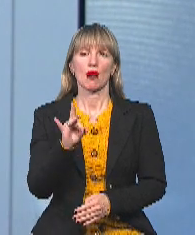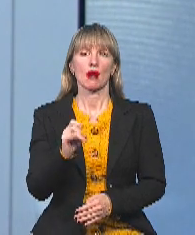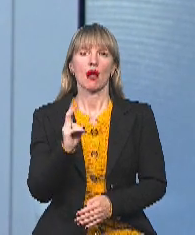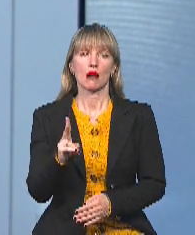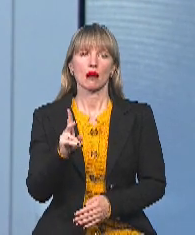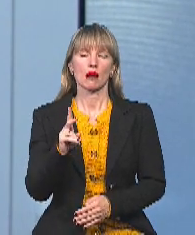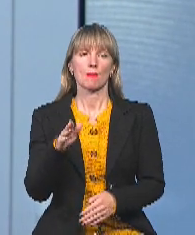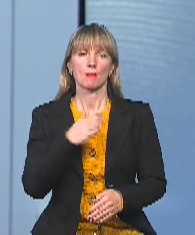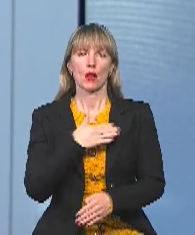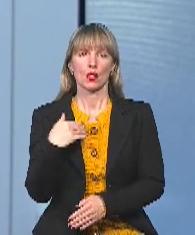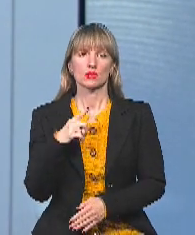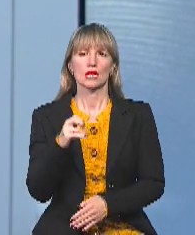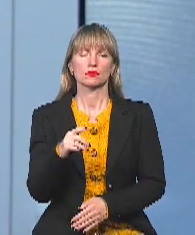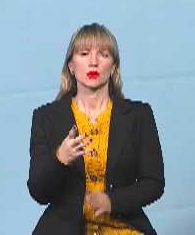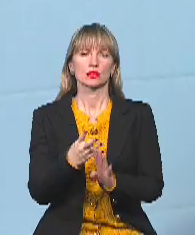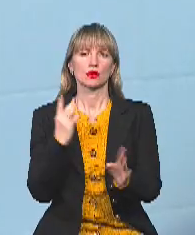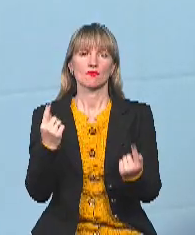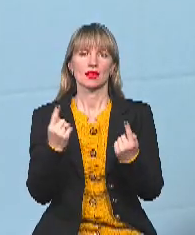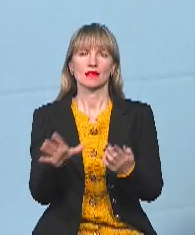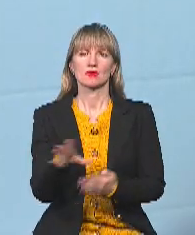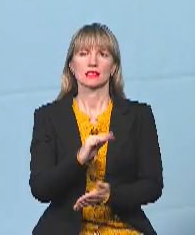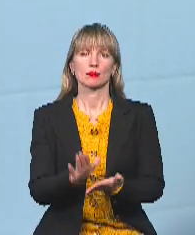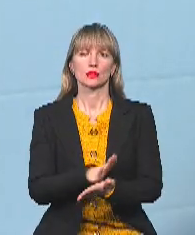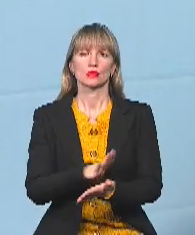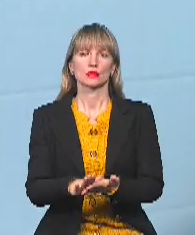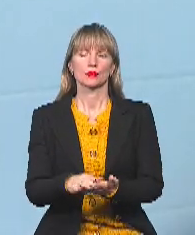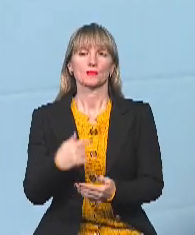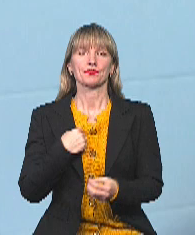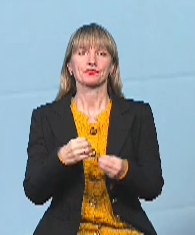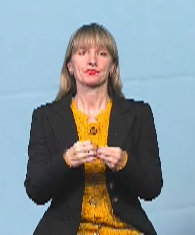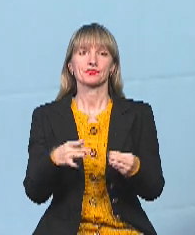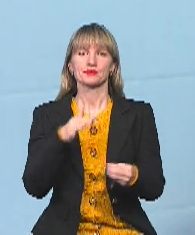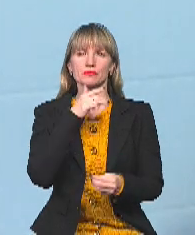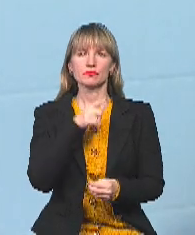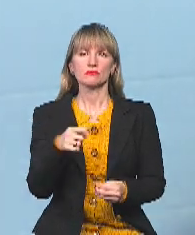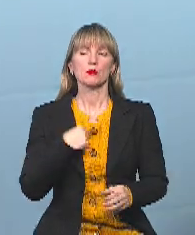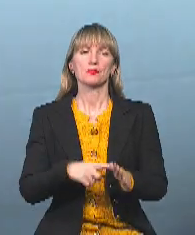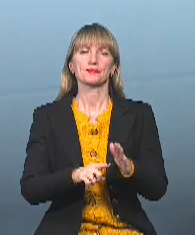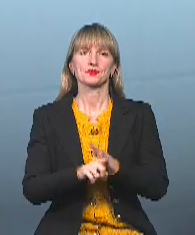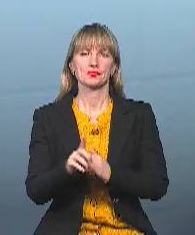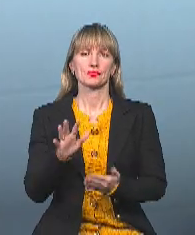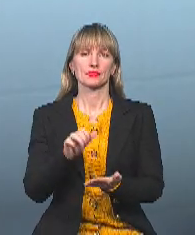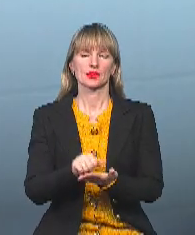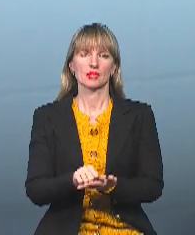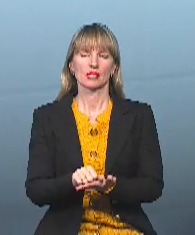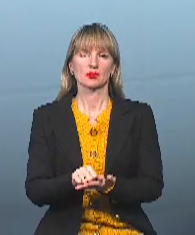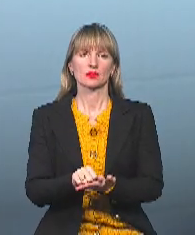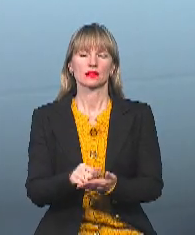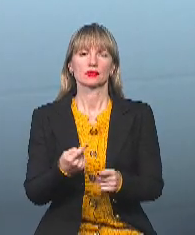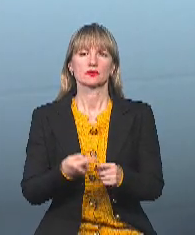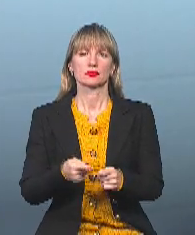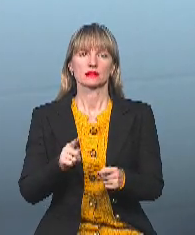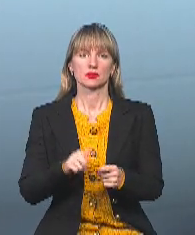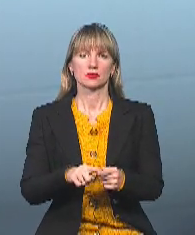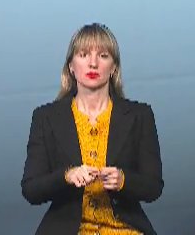Все на місці, черги великі, все безкоштовно. 15 років я почала займатися цією темою. Понад 15 років